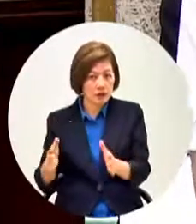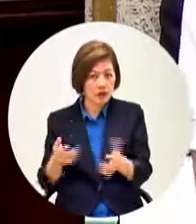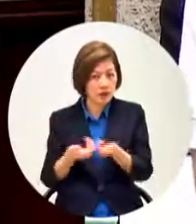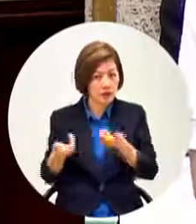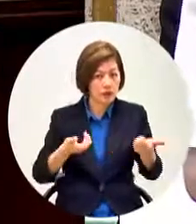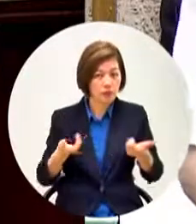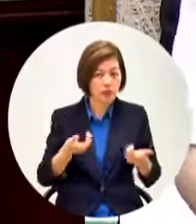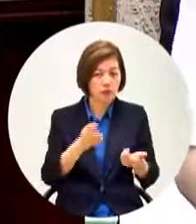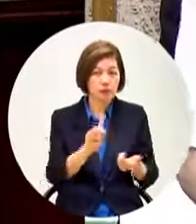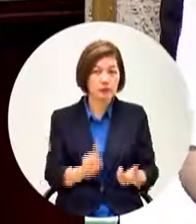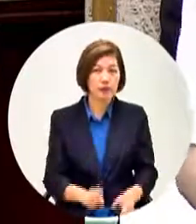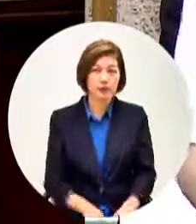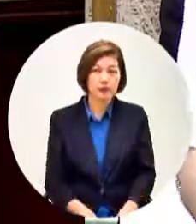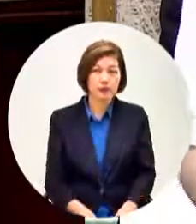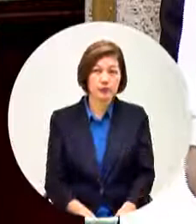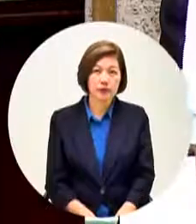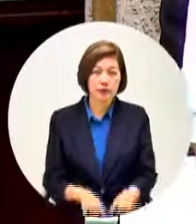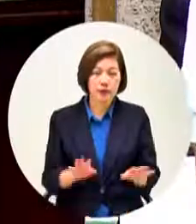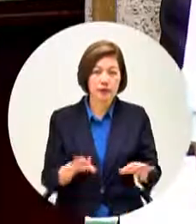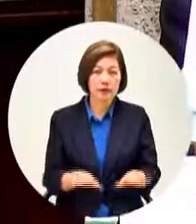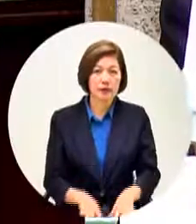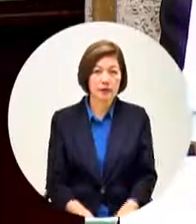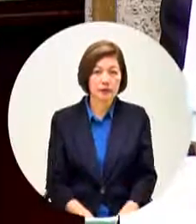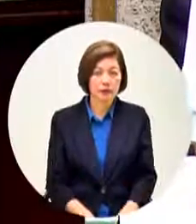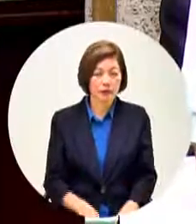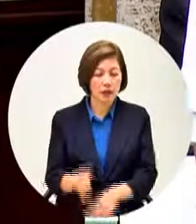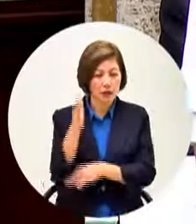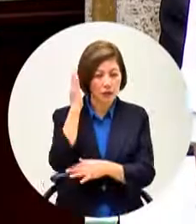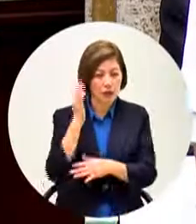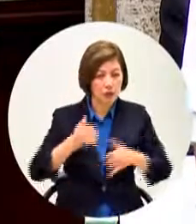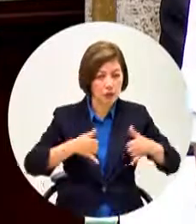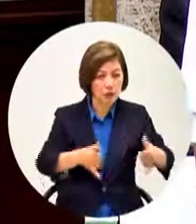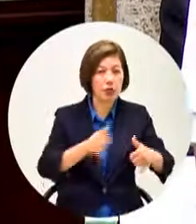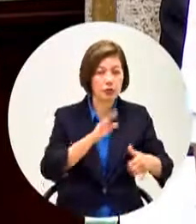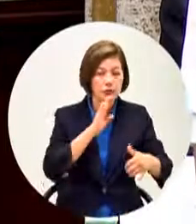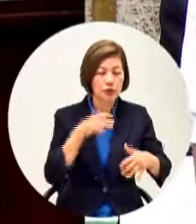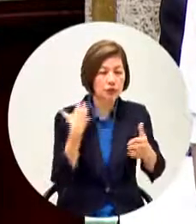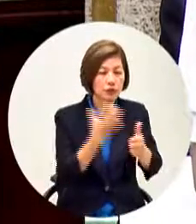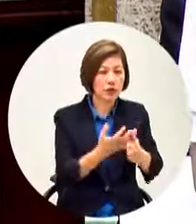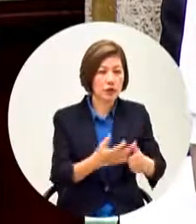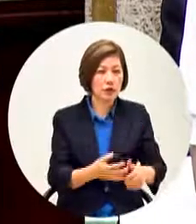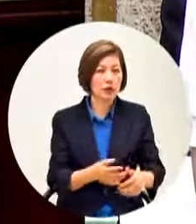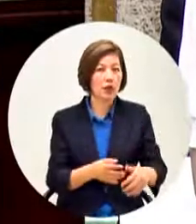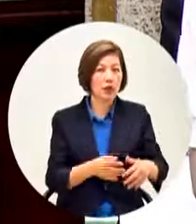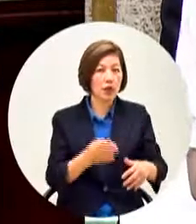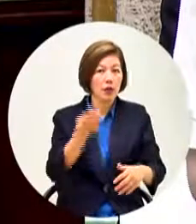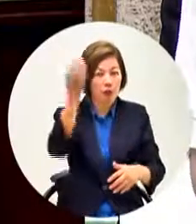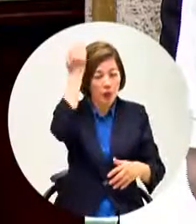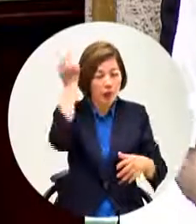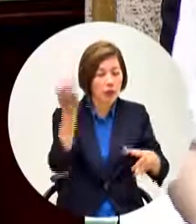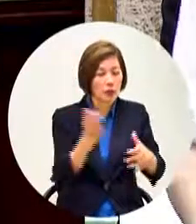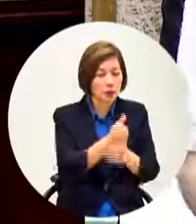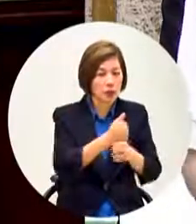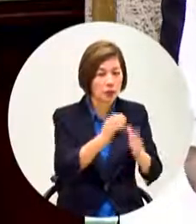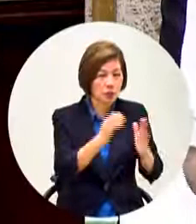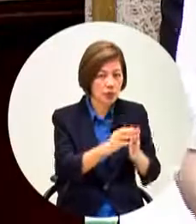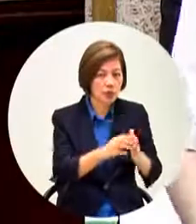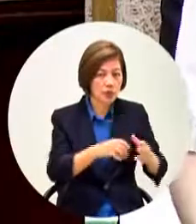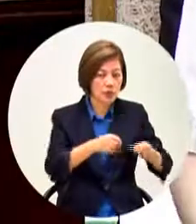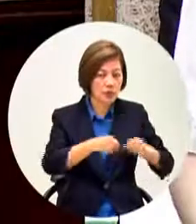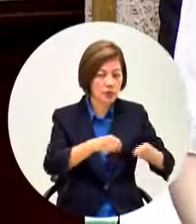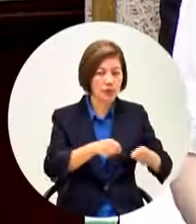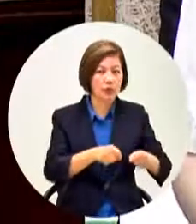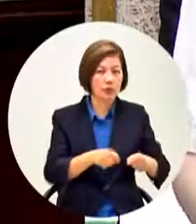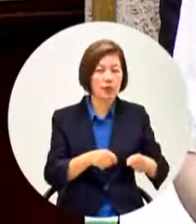在因为是我们定义为省道，所以是由公路总局在做规划。那我们是希望说，因为那个其实可能